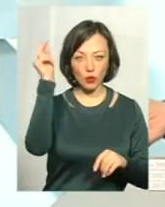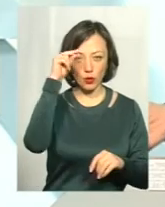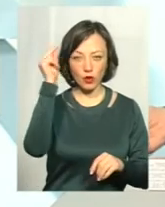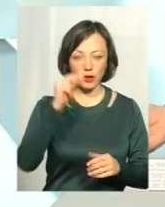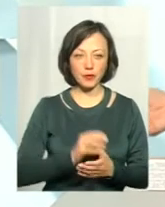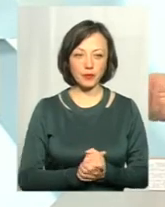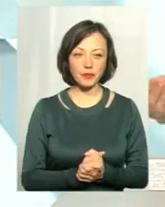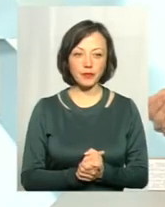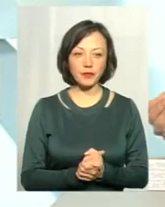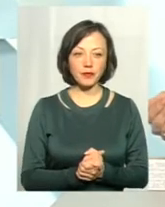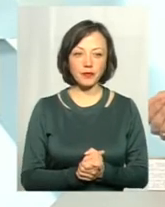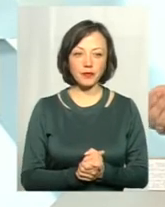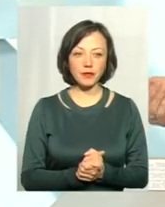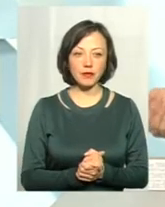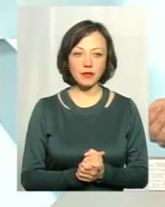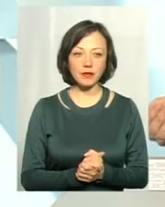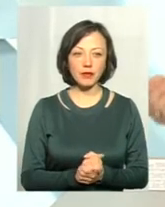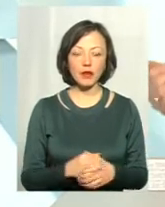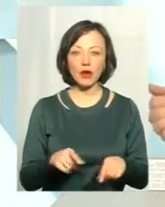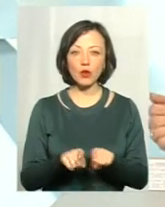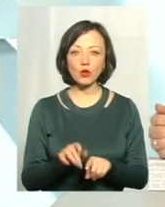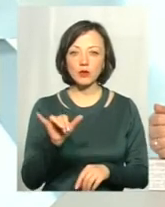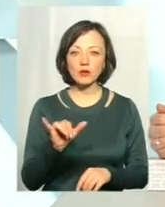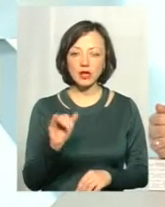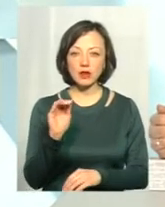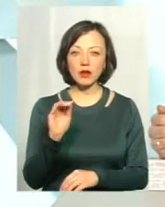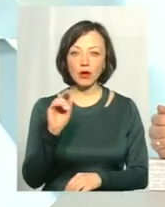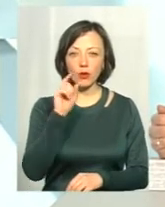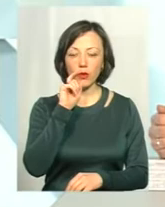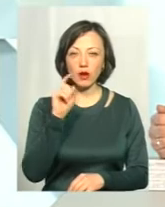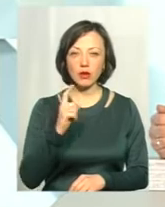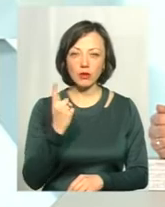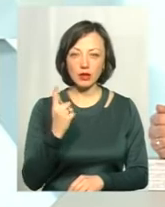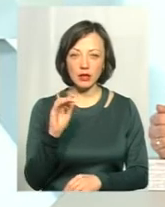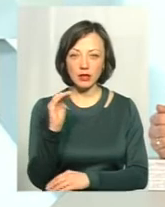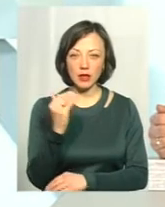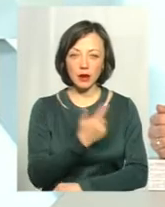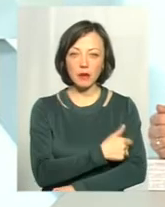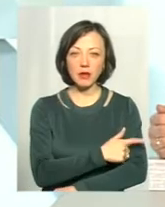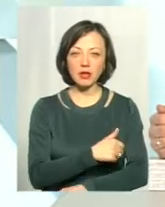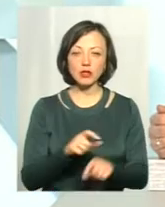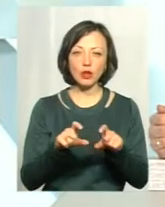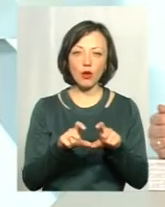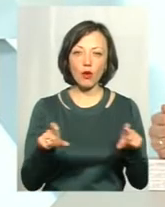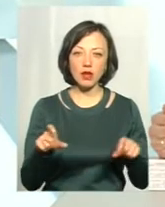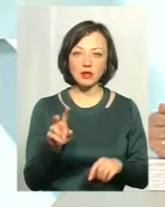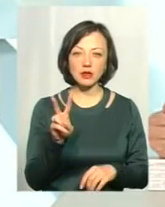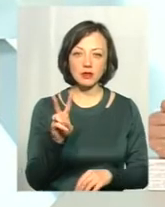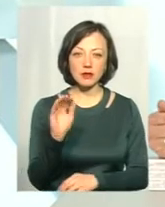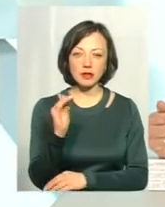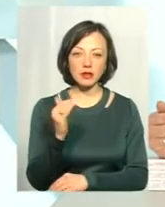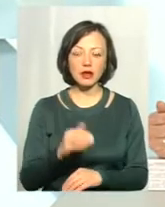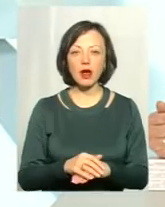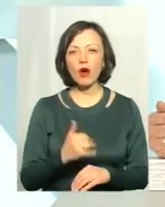шкільні заклади. І ще в нас університет України 1 дитина пішла, і медичний коледж 2 дитини пішло. Це, от